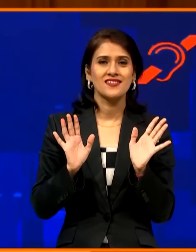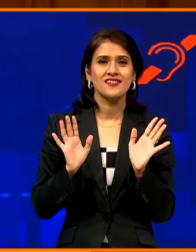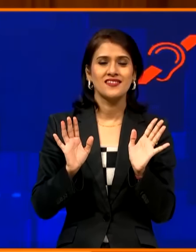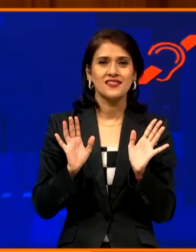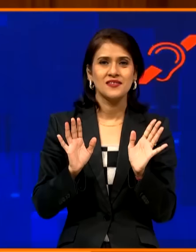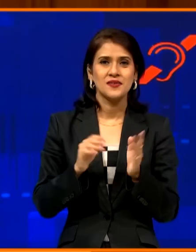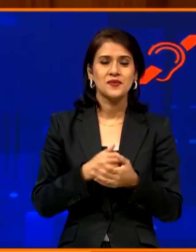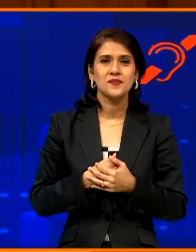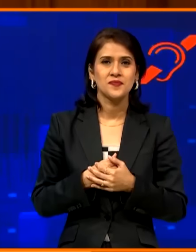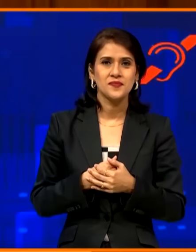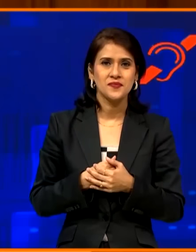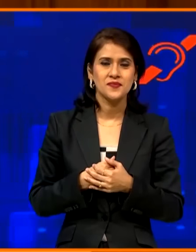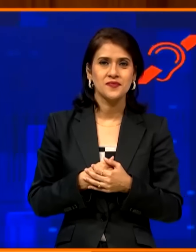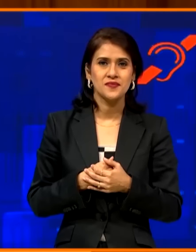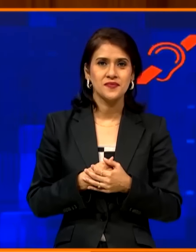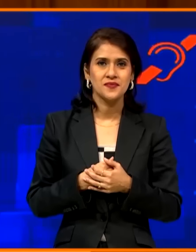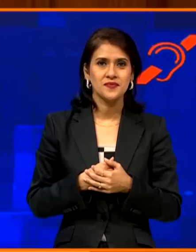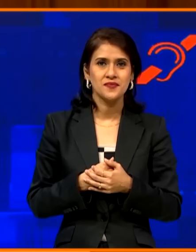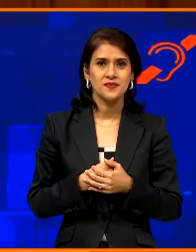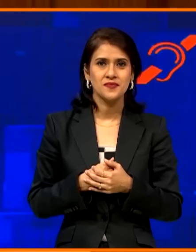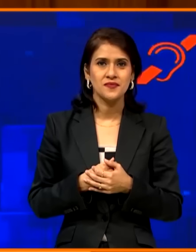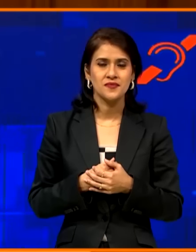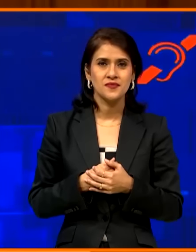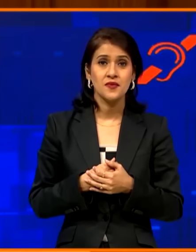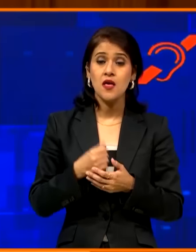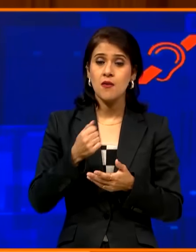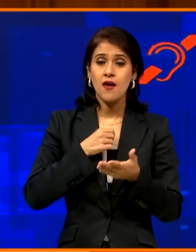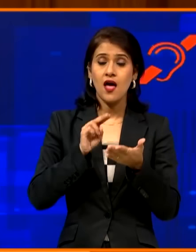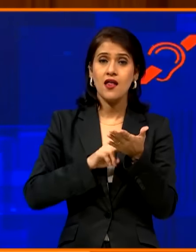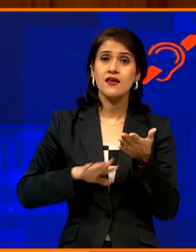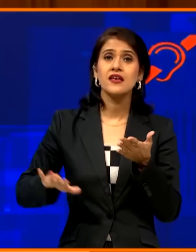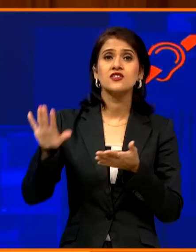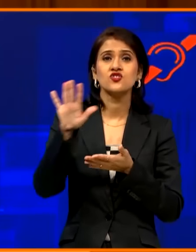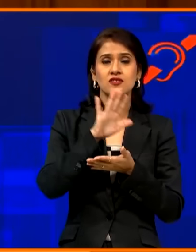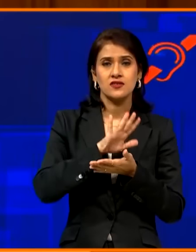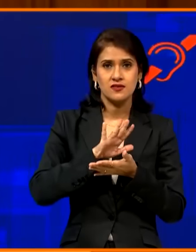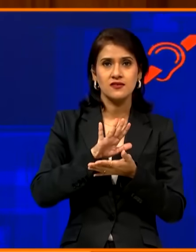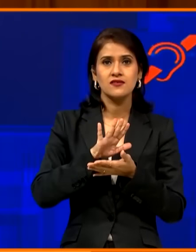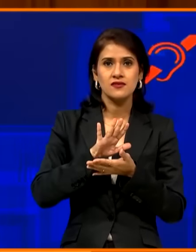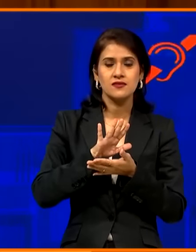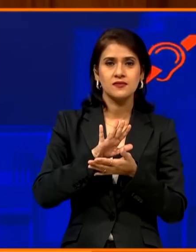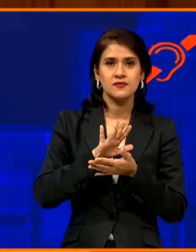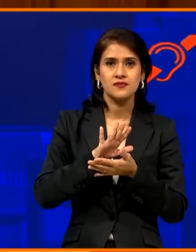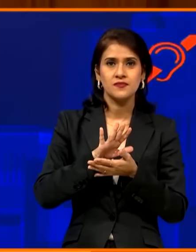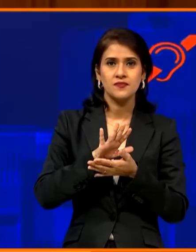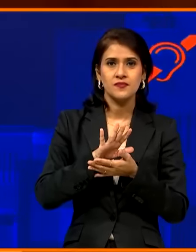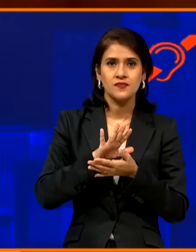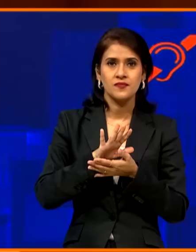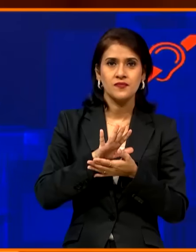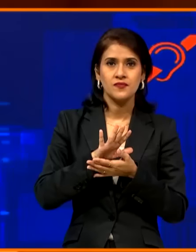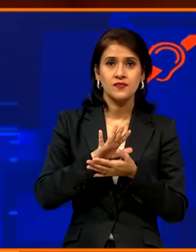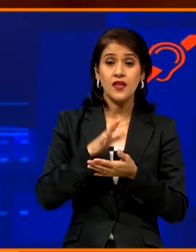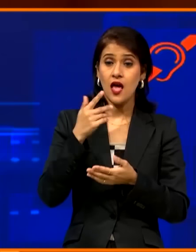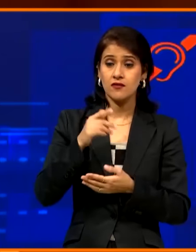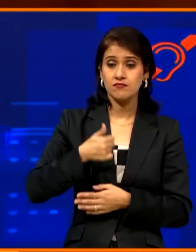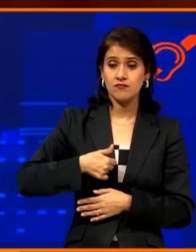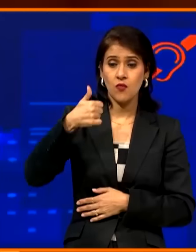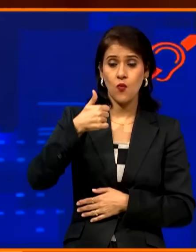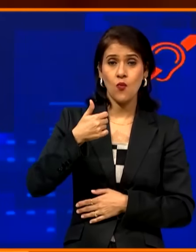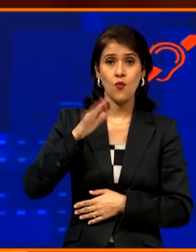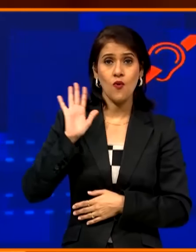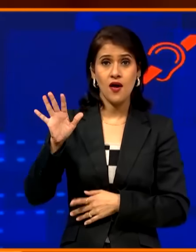हूं के मेरे नेशन के किसी भी इस तरह के पद पर बैठे हुए